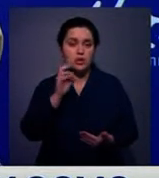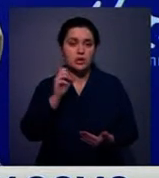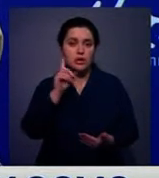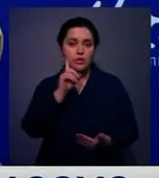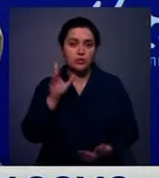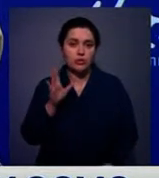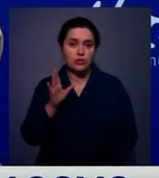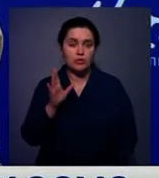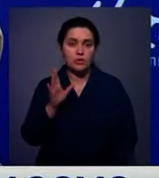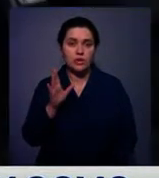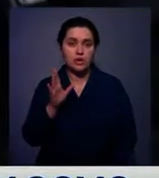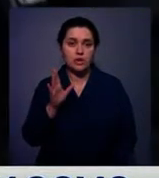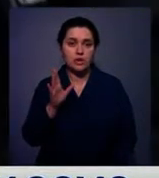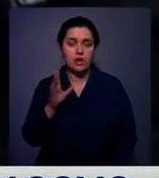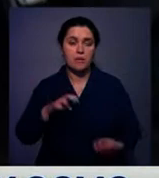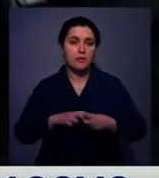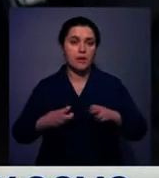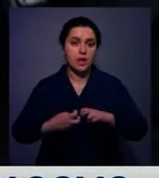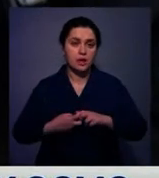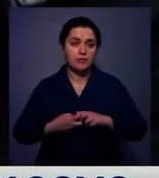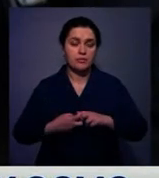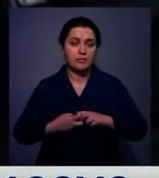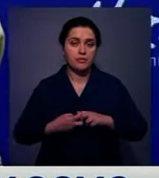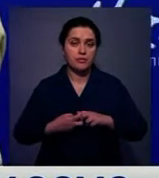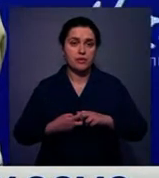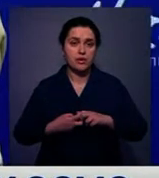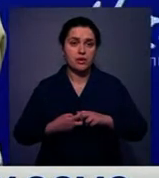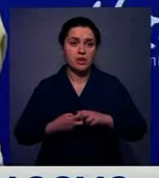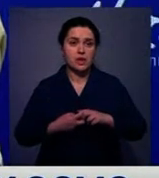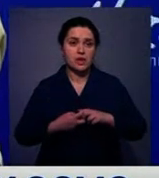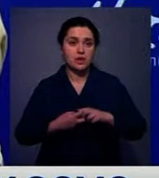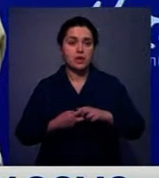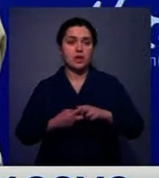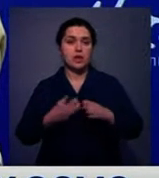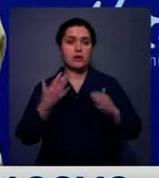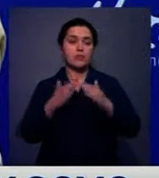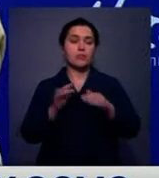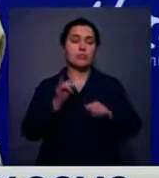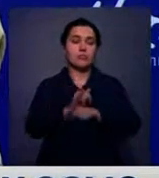работу, проблемы в обслуживании именно на дому.